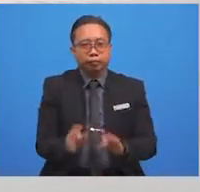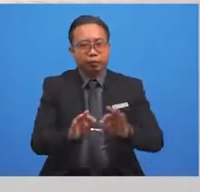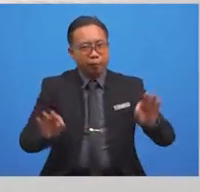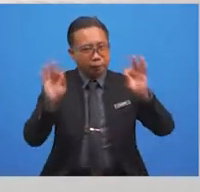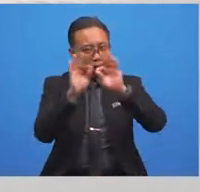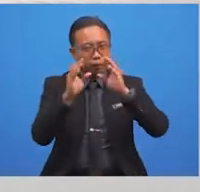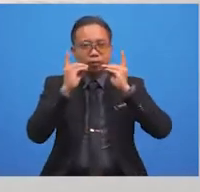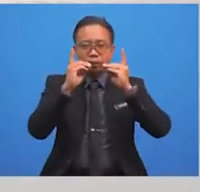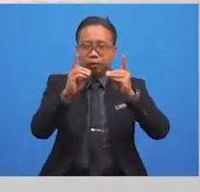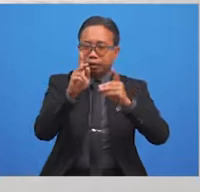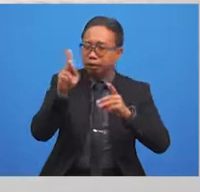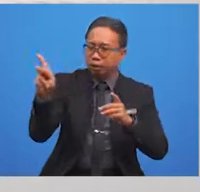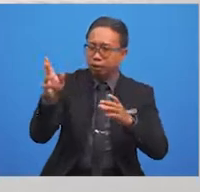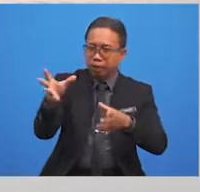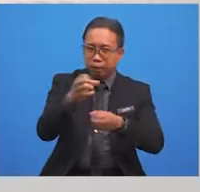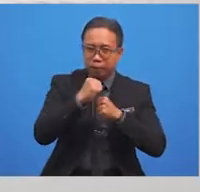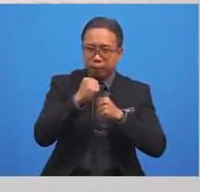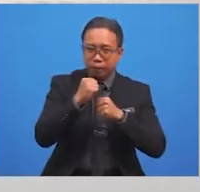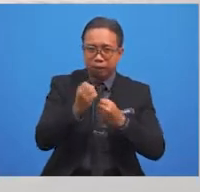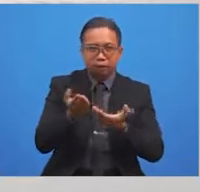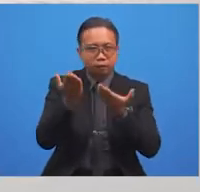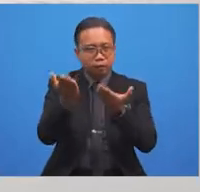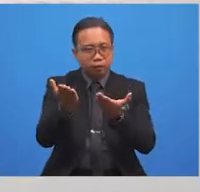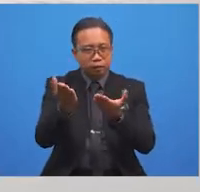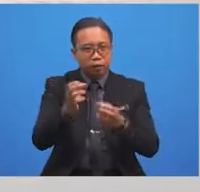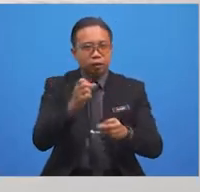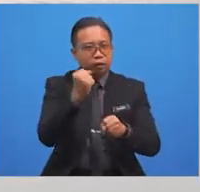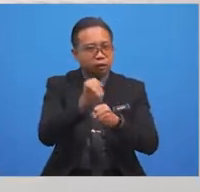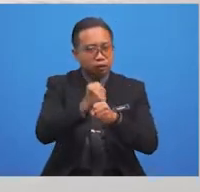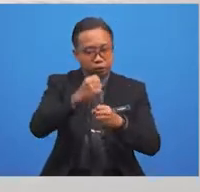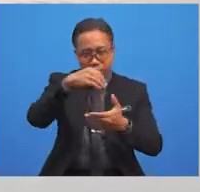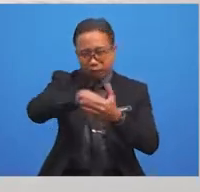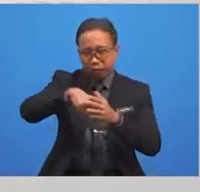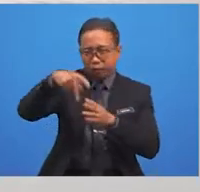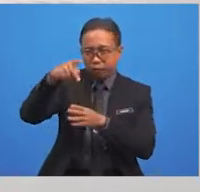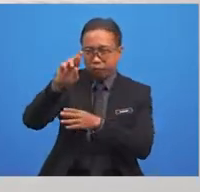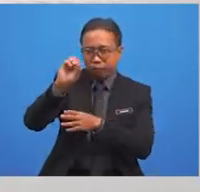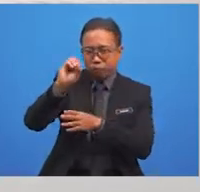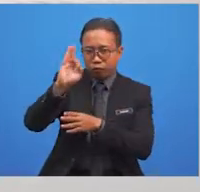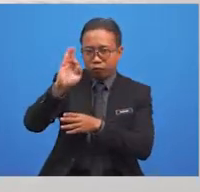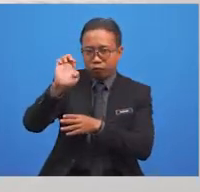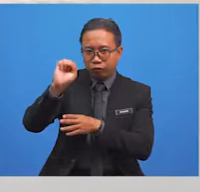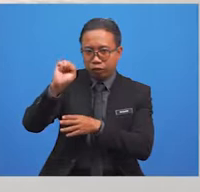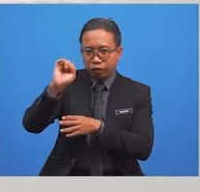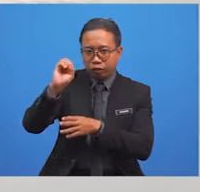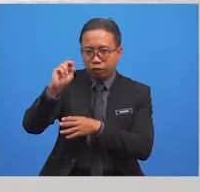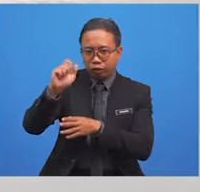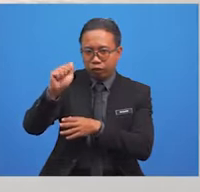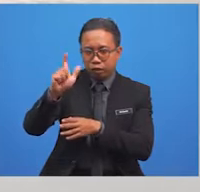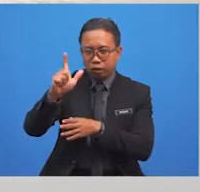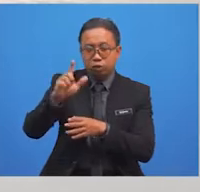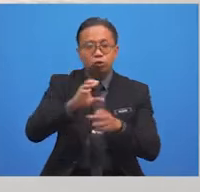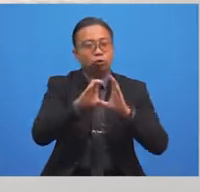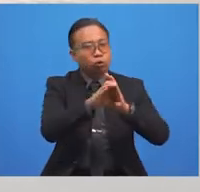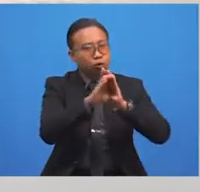Kepentingan pendidikan dapat menawarkan kerjaya dalam bidang profesional seperti